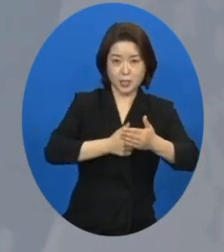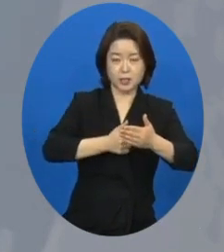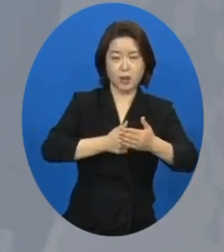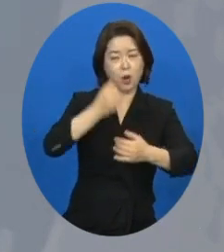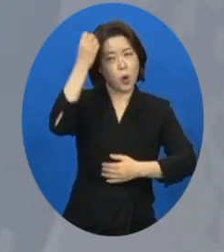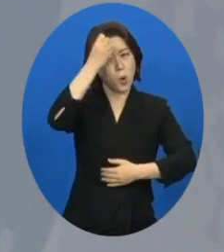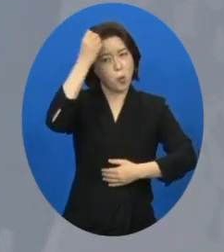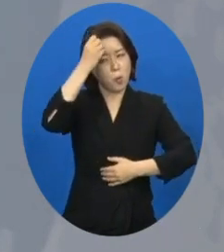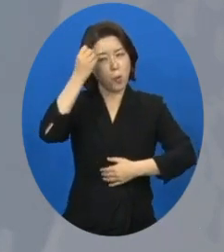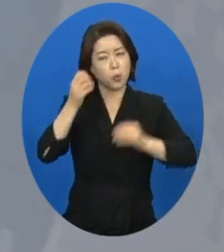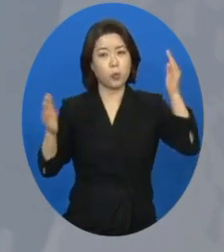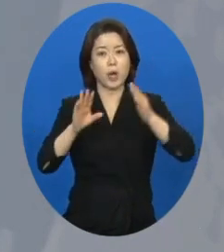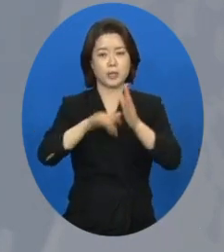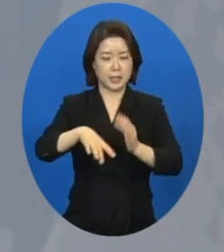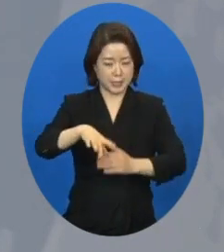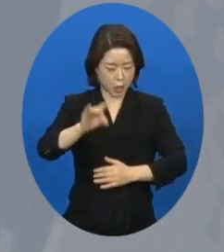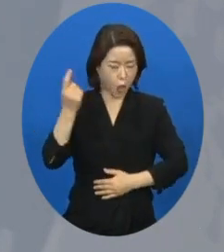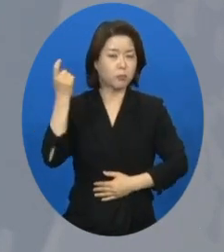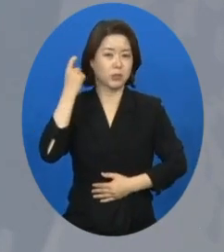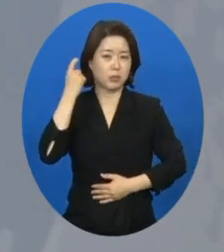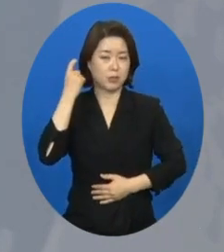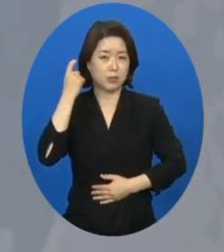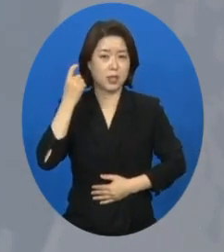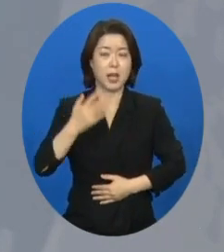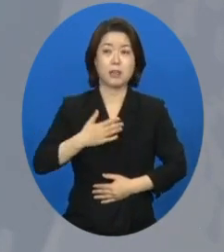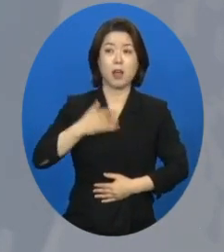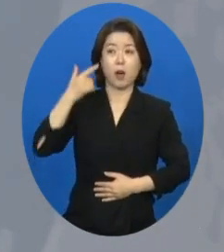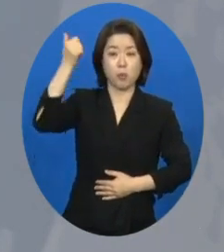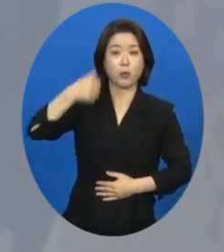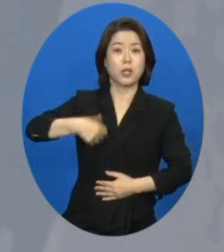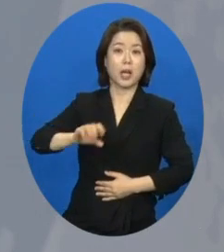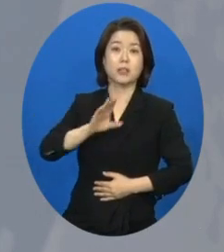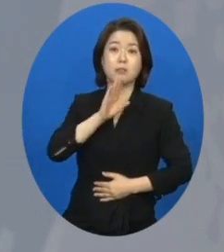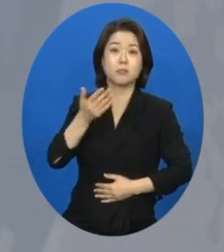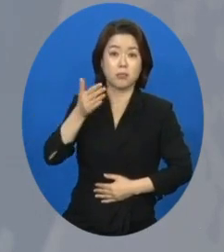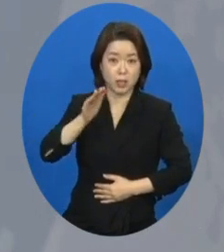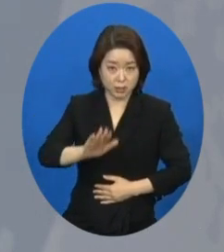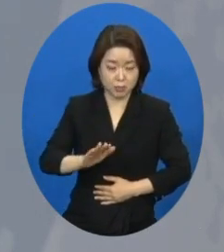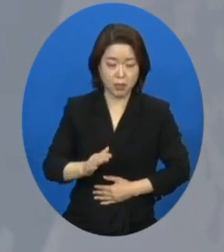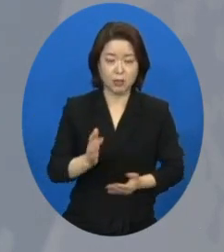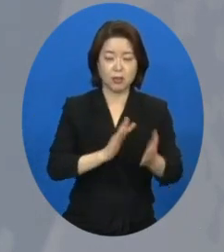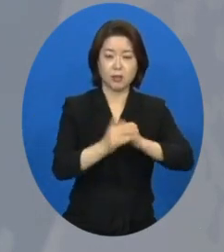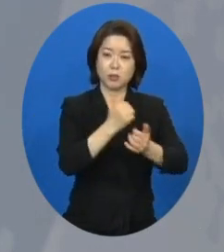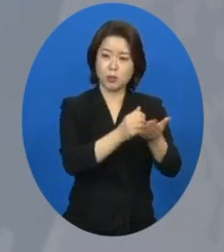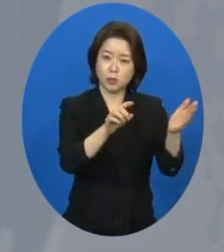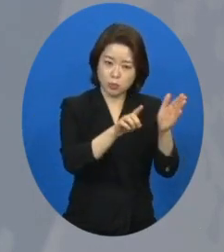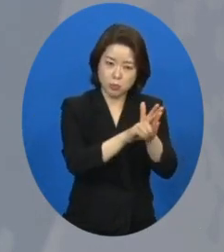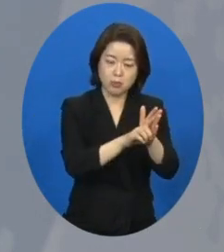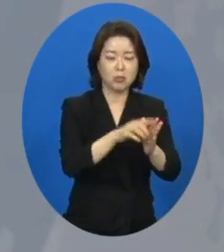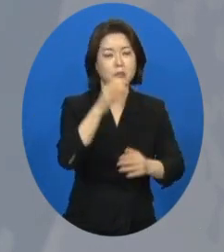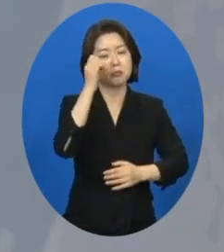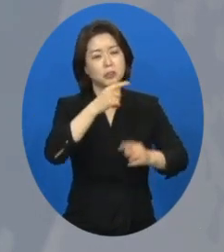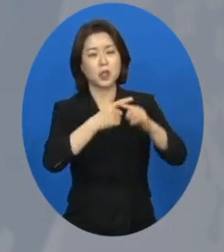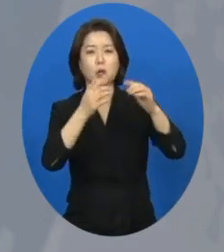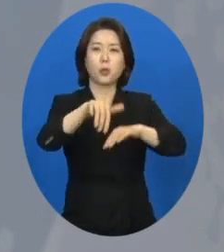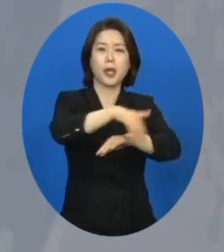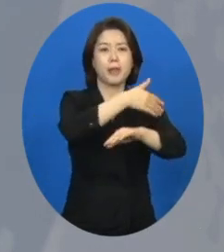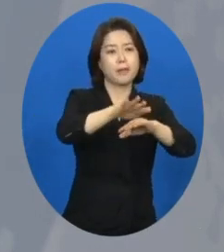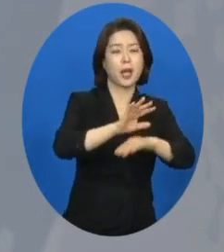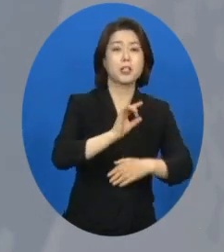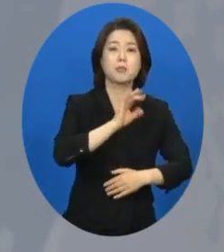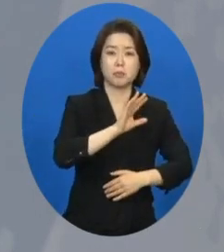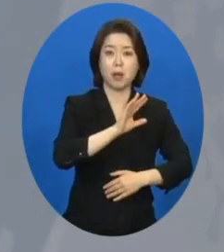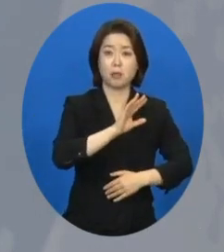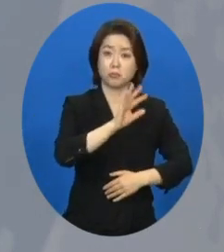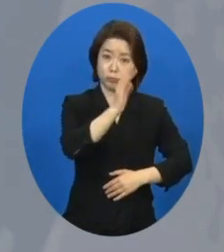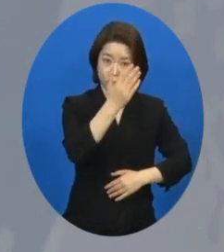고등학교 때 처음 들었어요. 목사의 아들이었지만 예수 믿는 것은 그저 교회 다니는 건 줄만